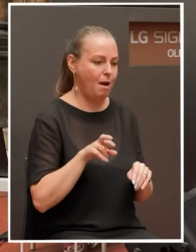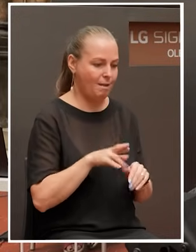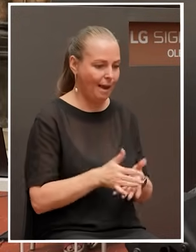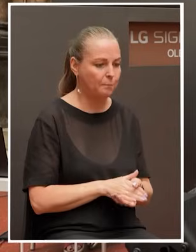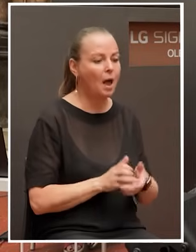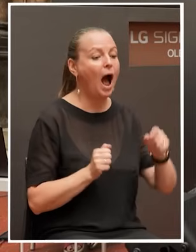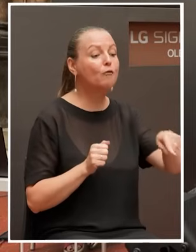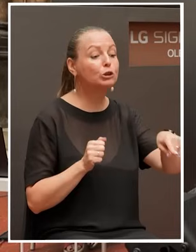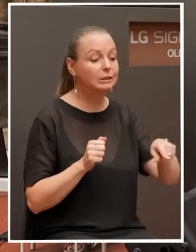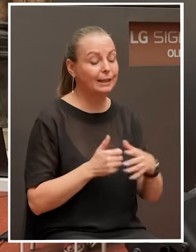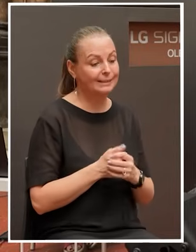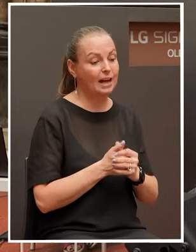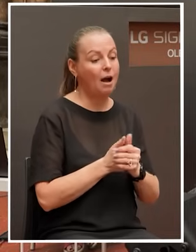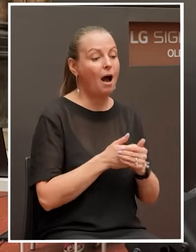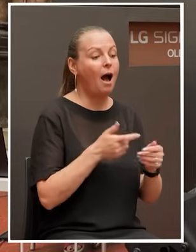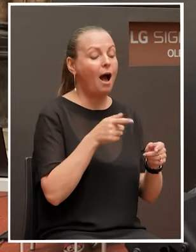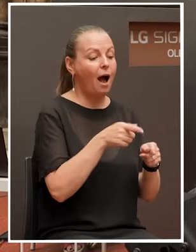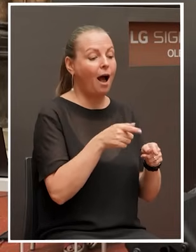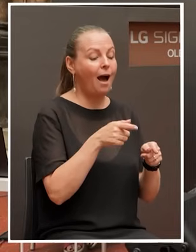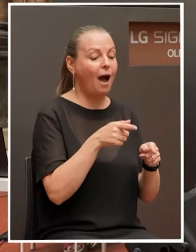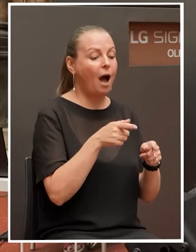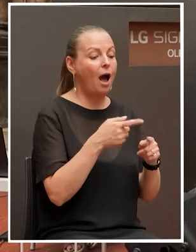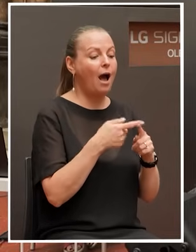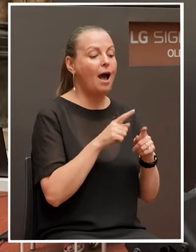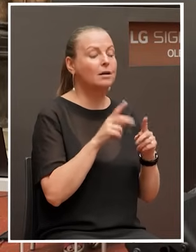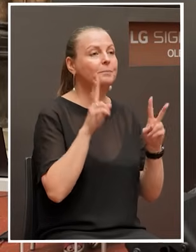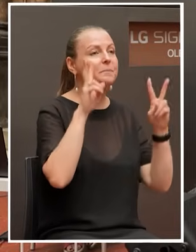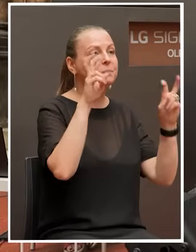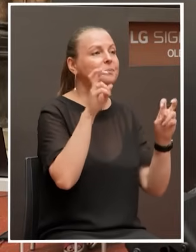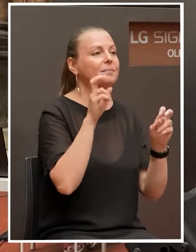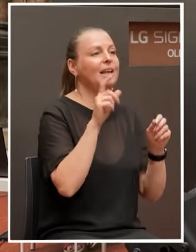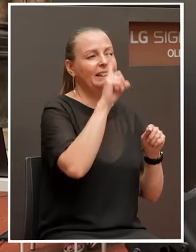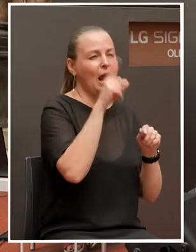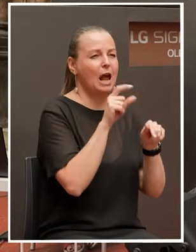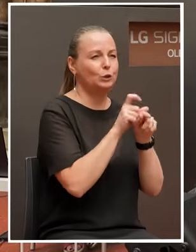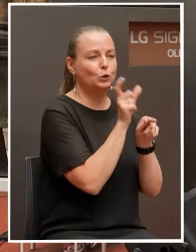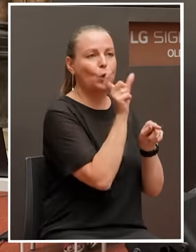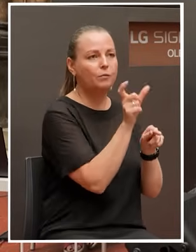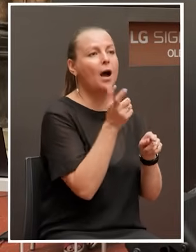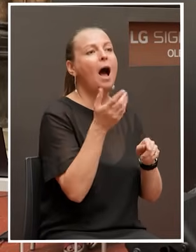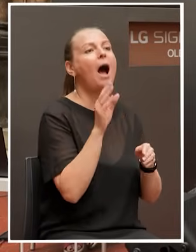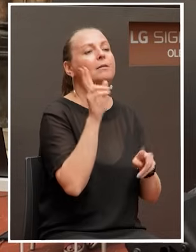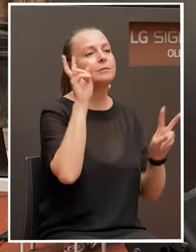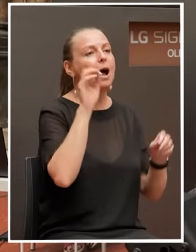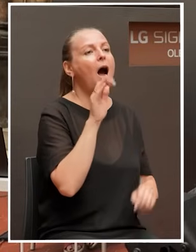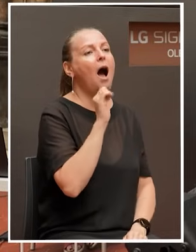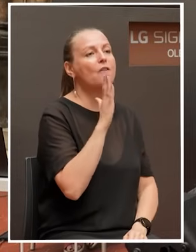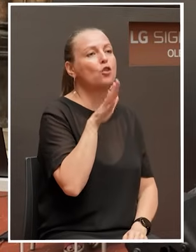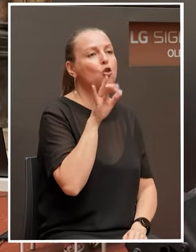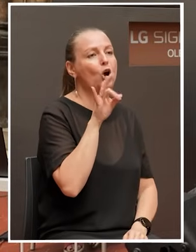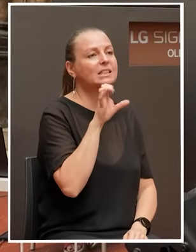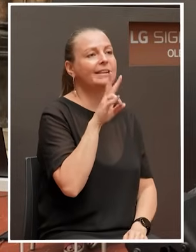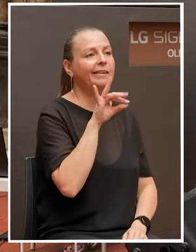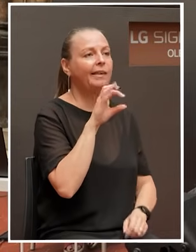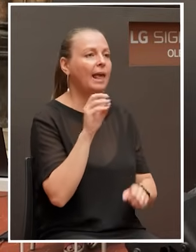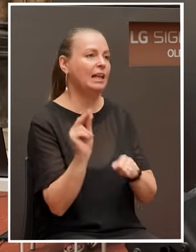А здесь мы имеем дело с тем, что называется итальянским словом «пентименти», то есть это авторские исправления, которые мы можем